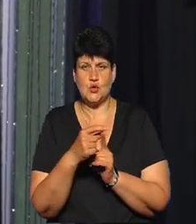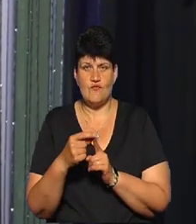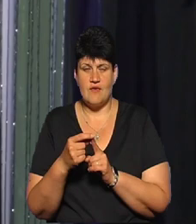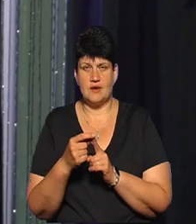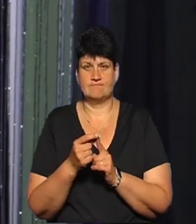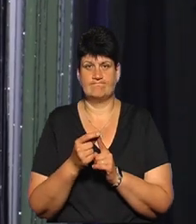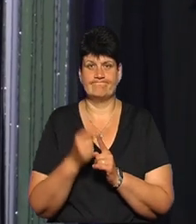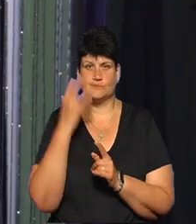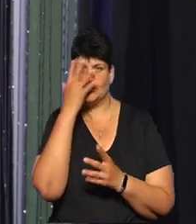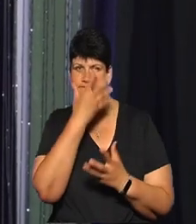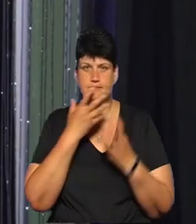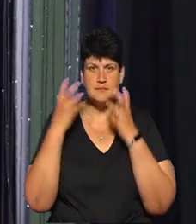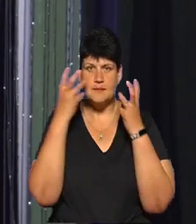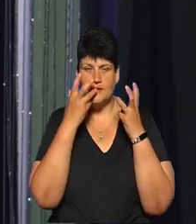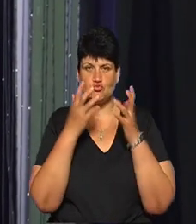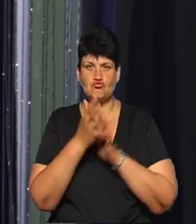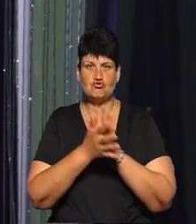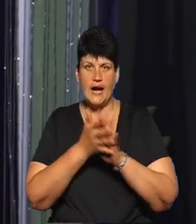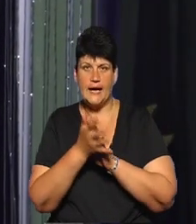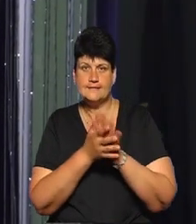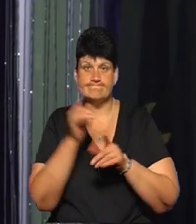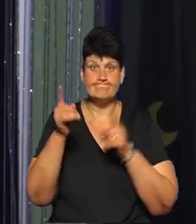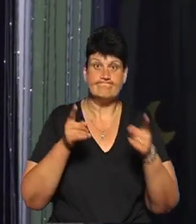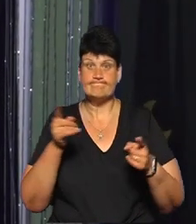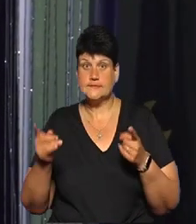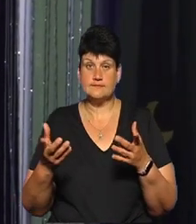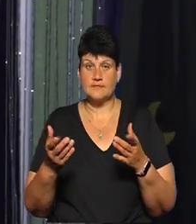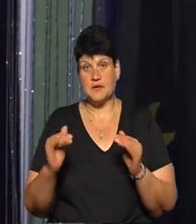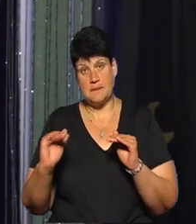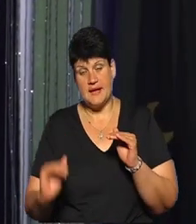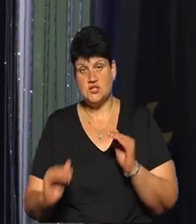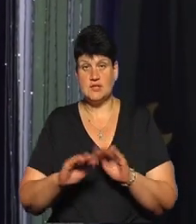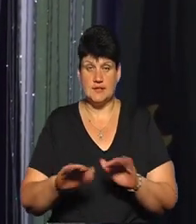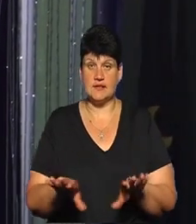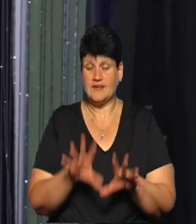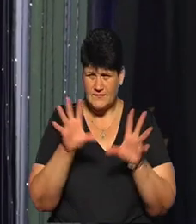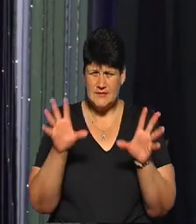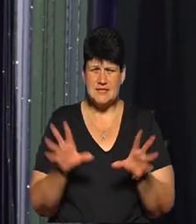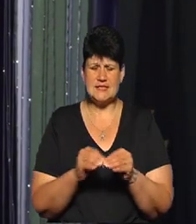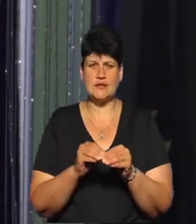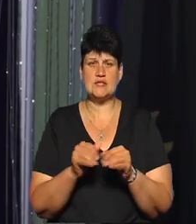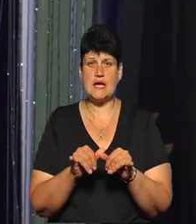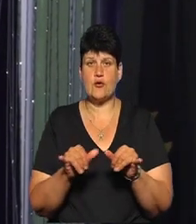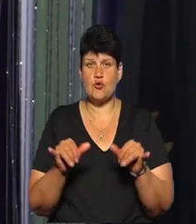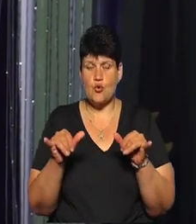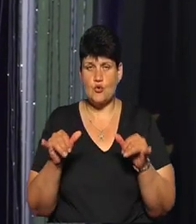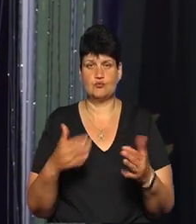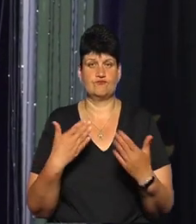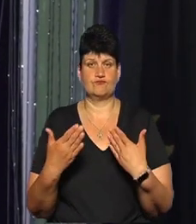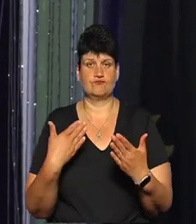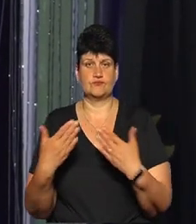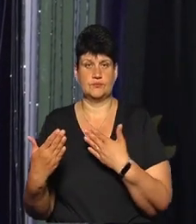жести. Звичайно, кому важко ще щось сказати, бо є дітки менші. І в загальному це розвиток, звичайно, комунікативних